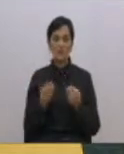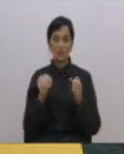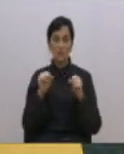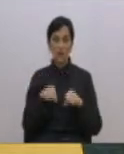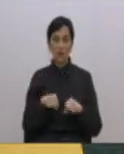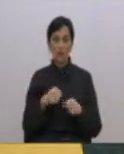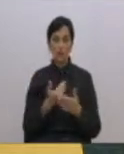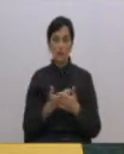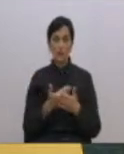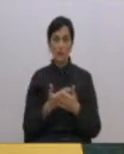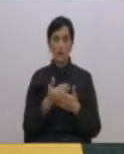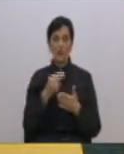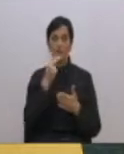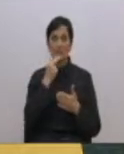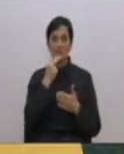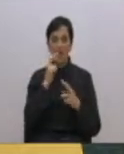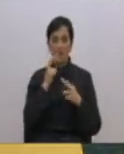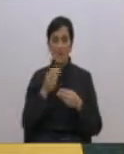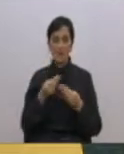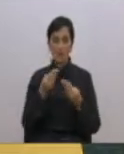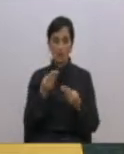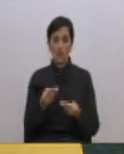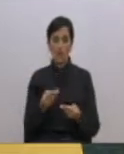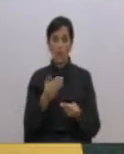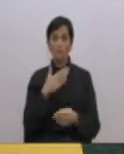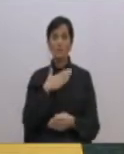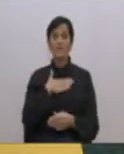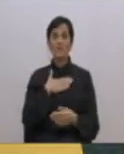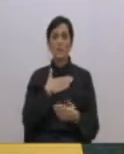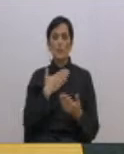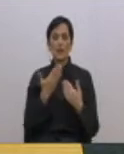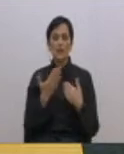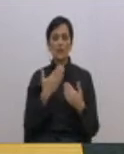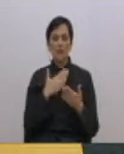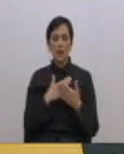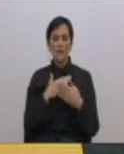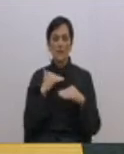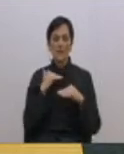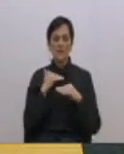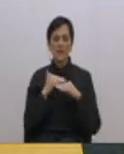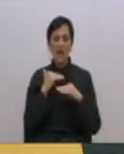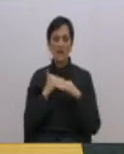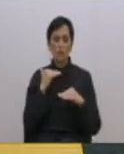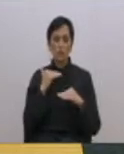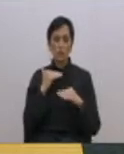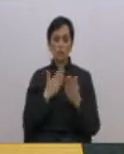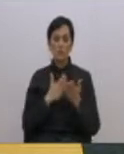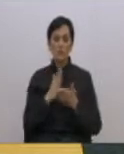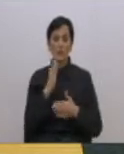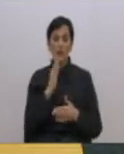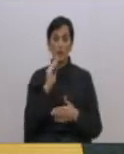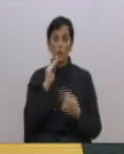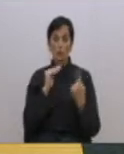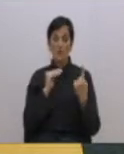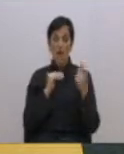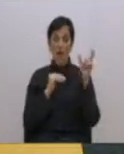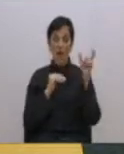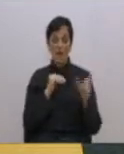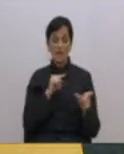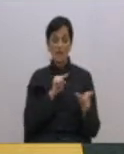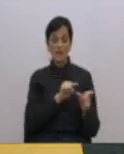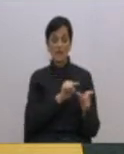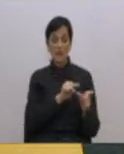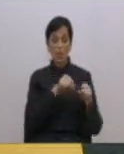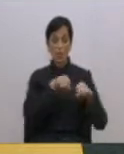rat șeitanen es sakdebi kho anu ჩემი დამოკიდებულება არის თანასწორობის პრინციპი, როცა ერთ ადამიანს თუნდაც აქვს